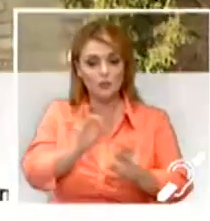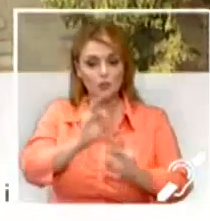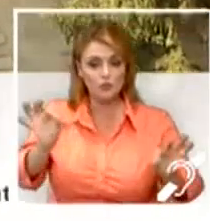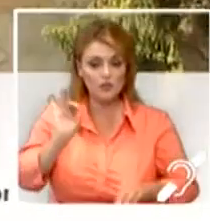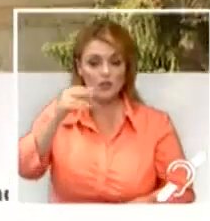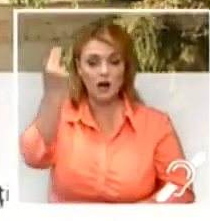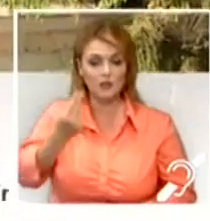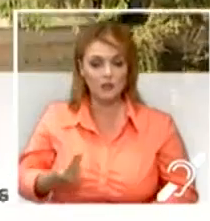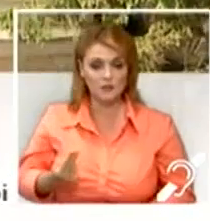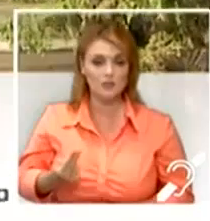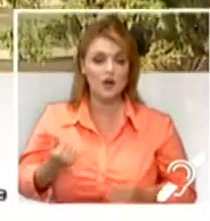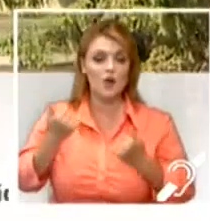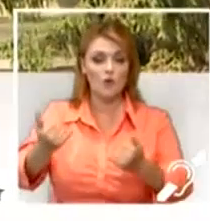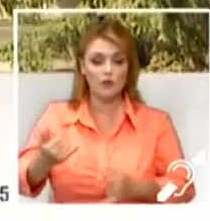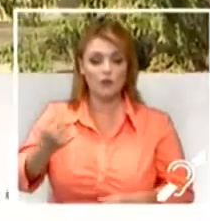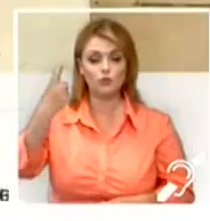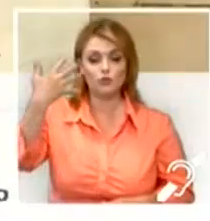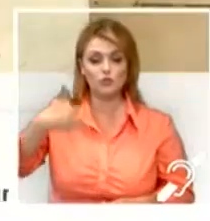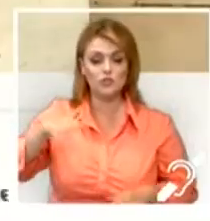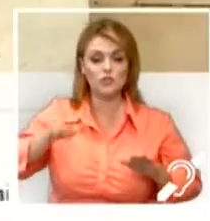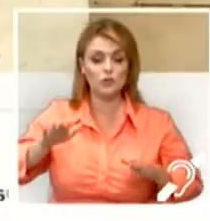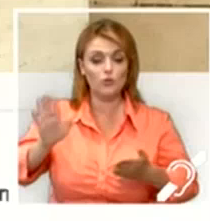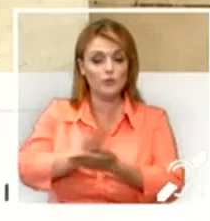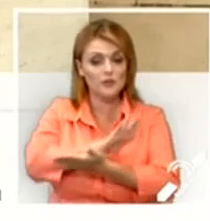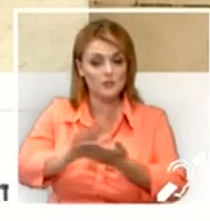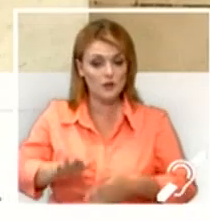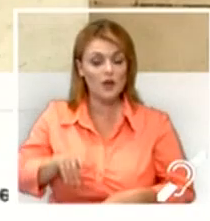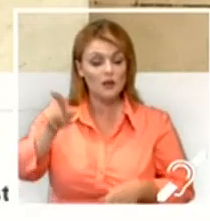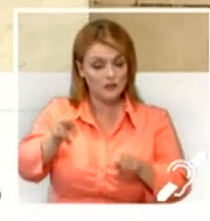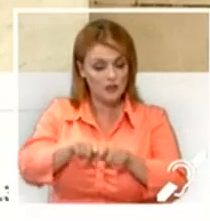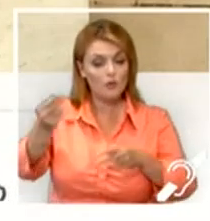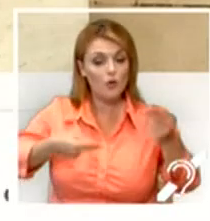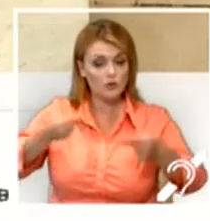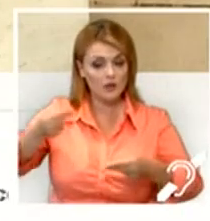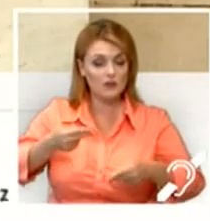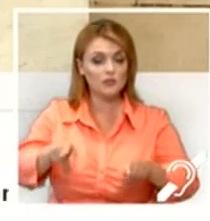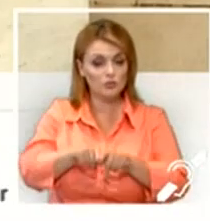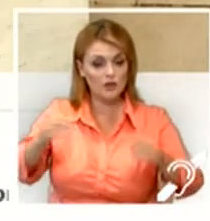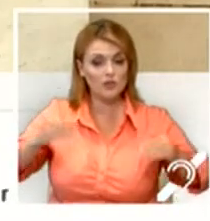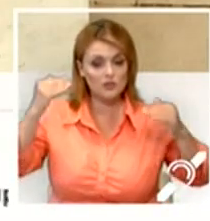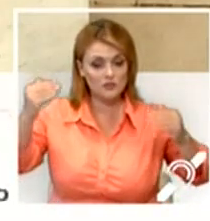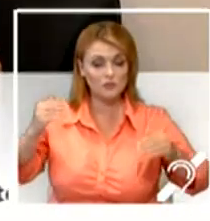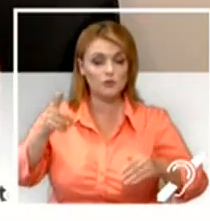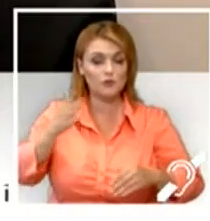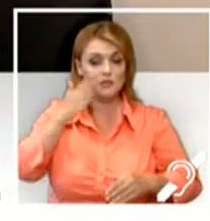Arte Plastice oferă 150 de locuri la buget și aici contractele au crescut din cauza majorărilor din ultimul timp. La noi